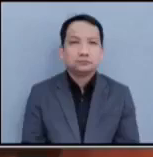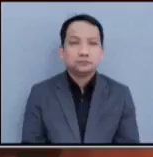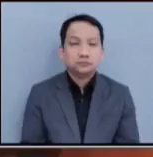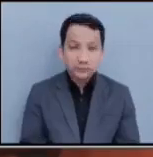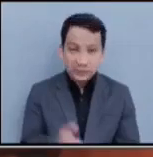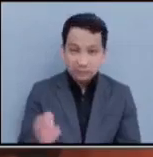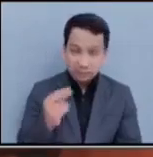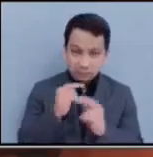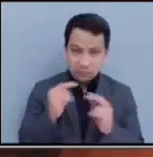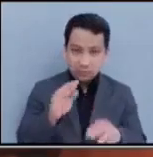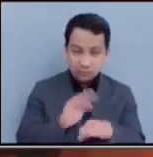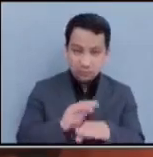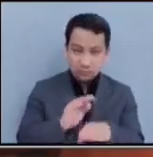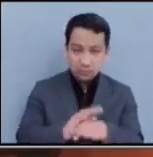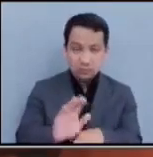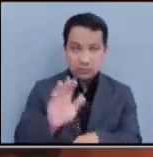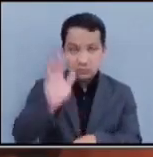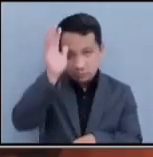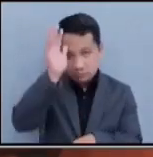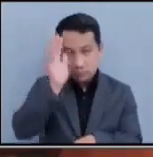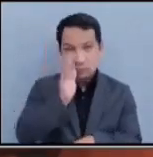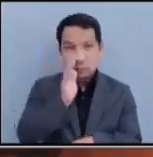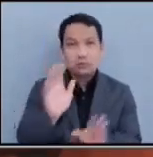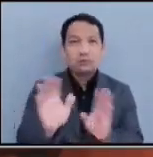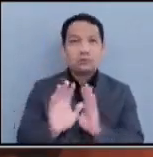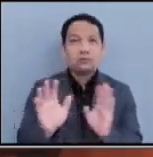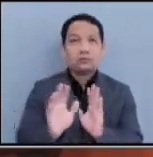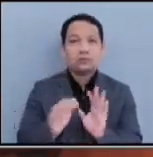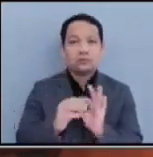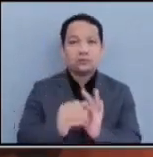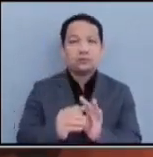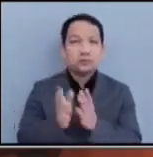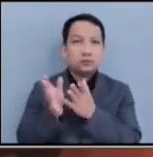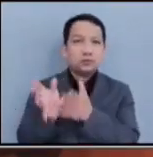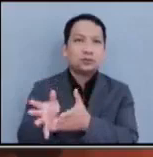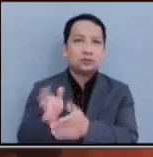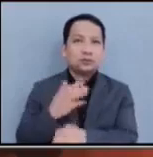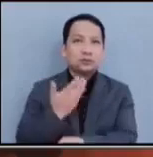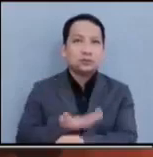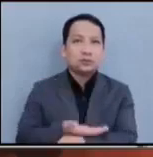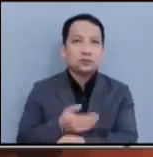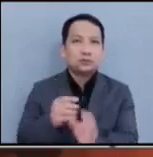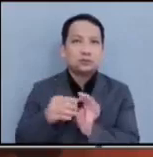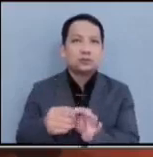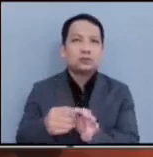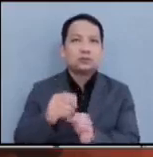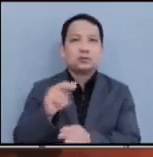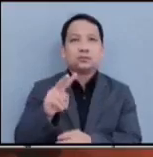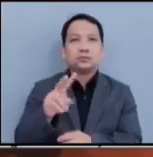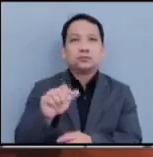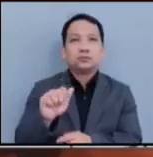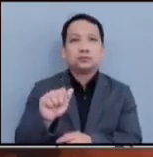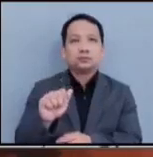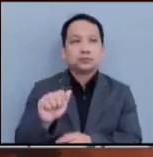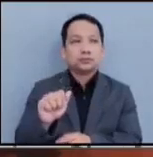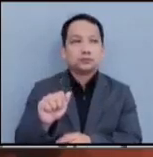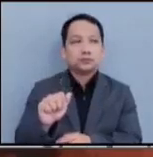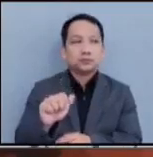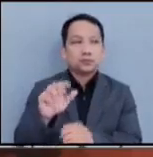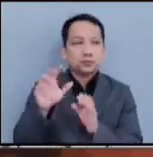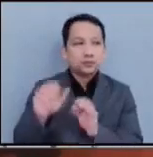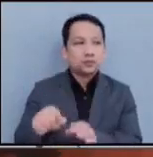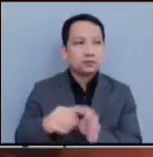Paalala sa mga magulang, huwag basta-basta iwan ang inyong mga anak. Sa Novaliches, Quezon City, inaresto ang lalaki